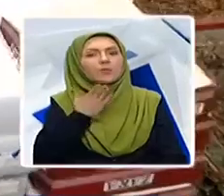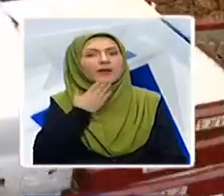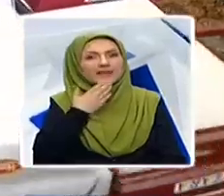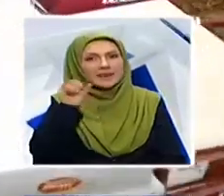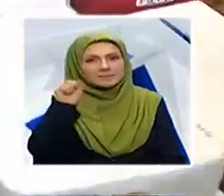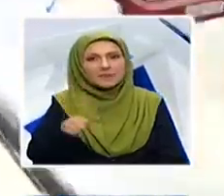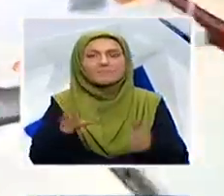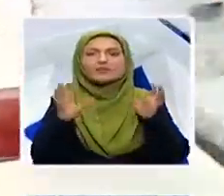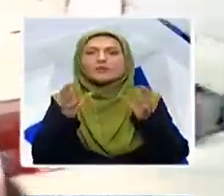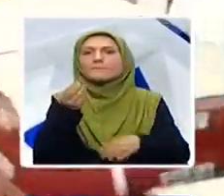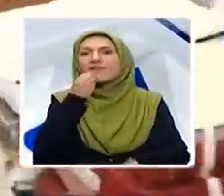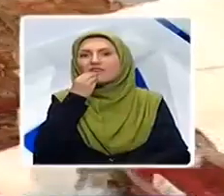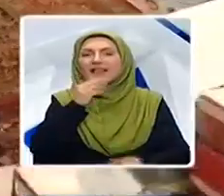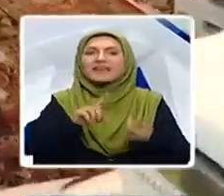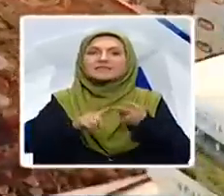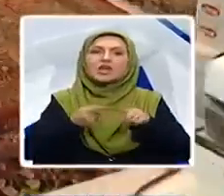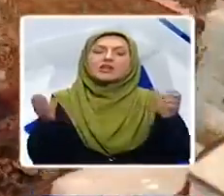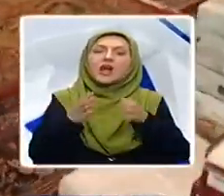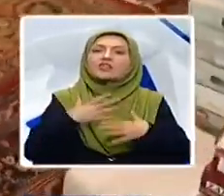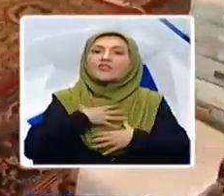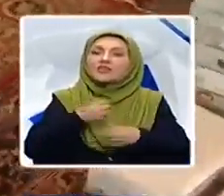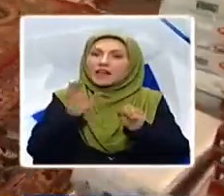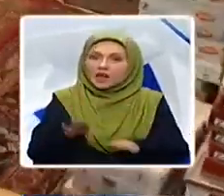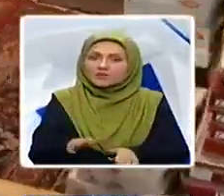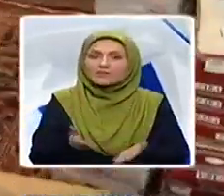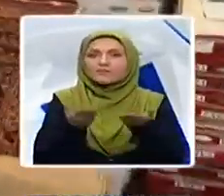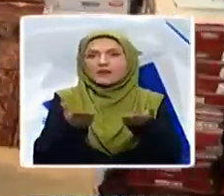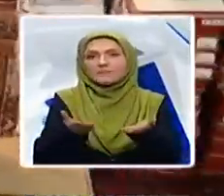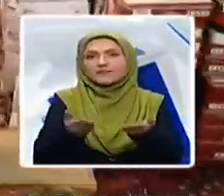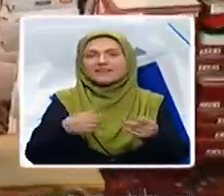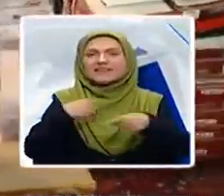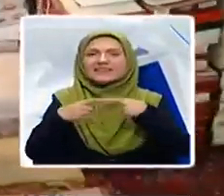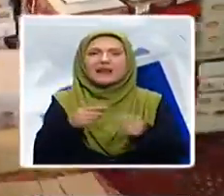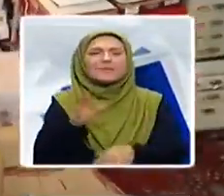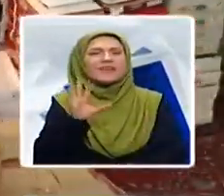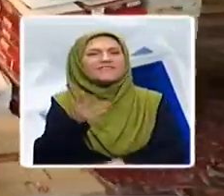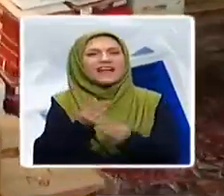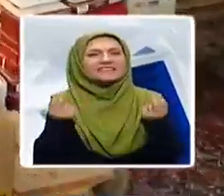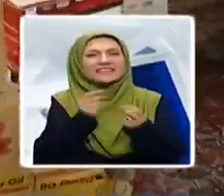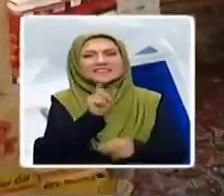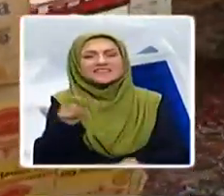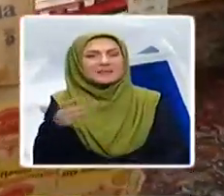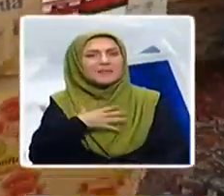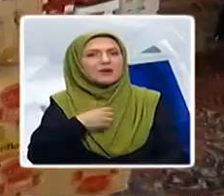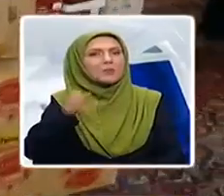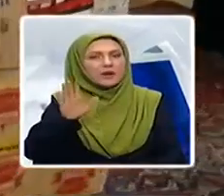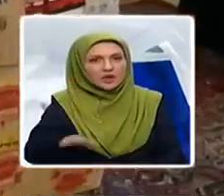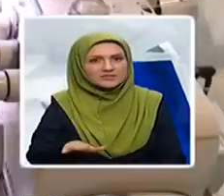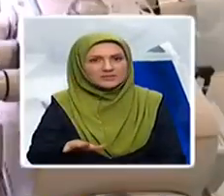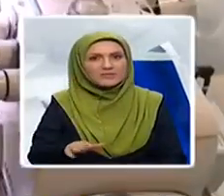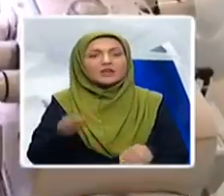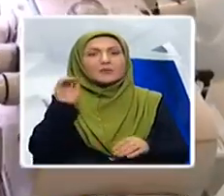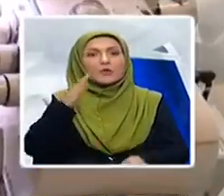به خانواده‌های نیازمند تقدیم کنیم. در خصوص معیشت هموطنان نیازمند امیدواریم که